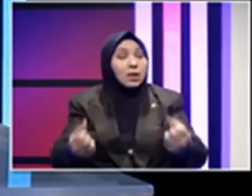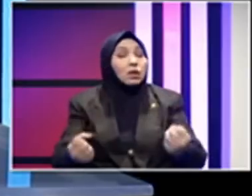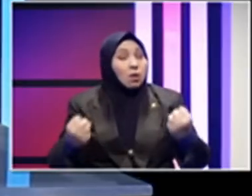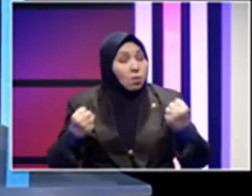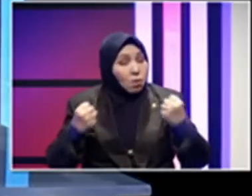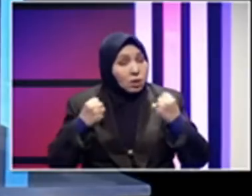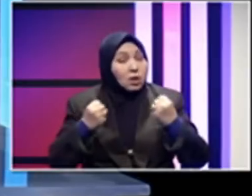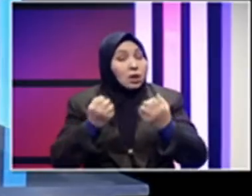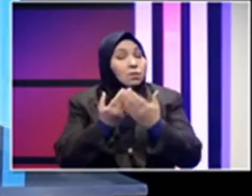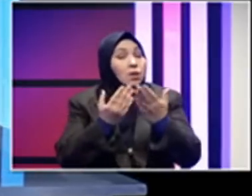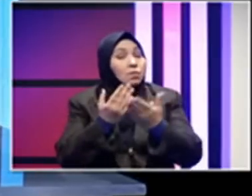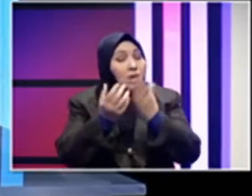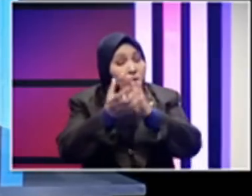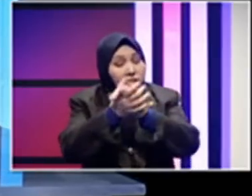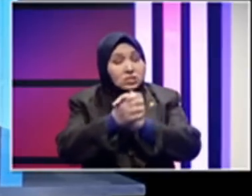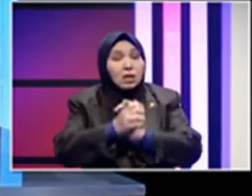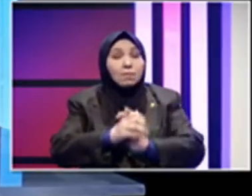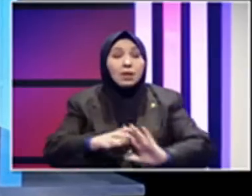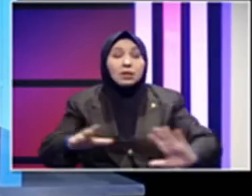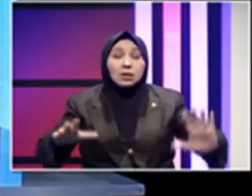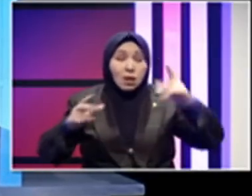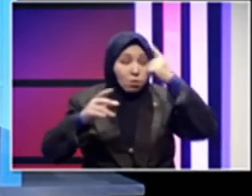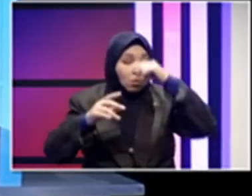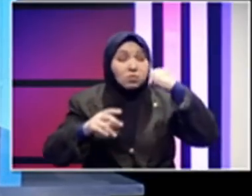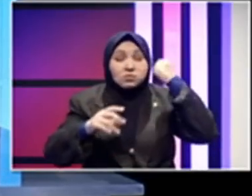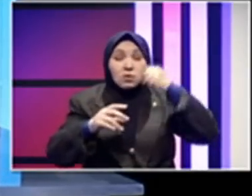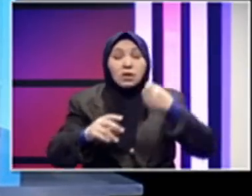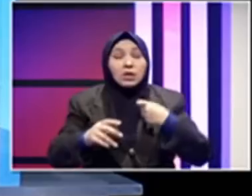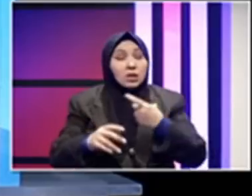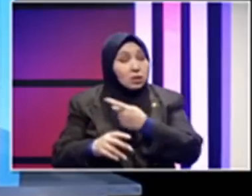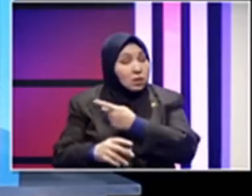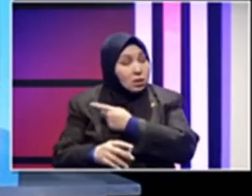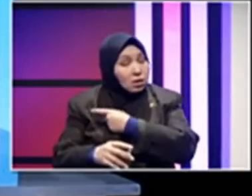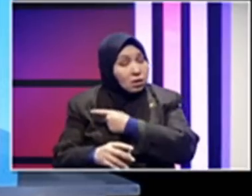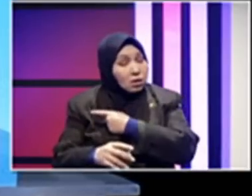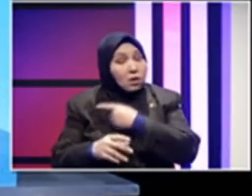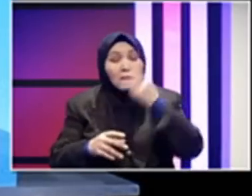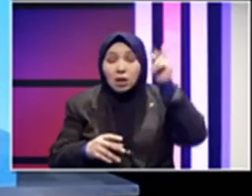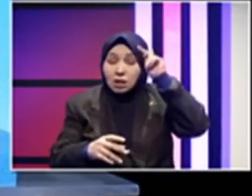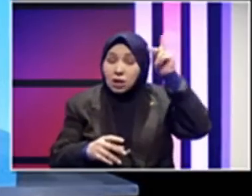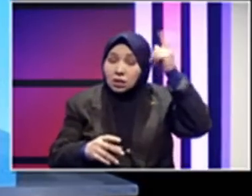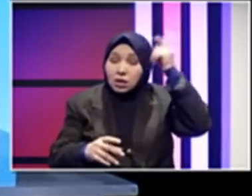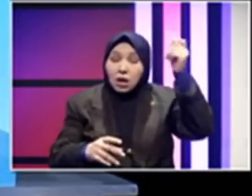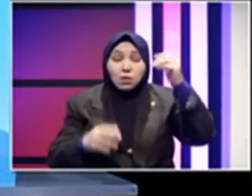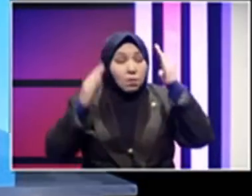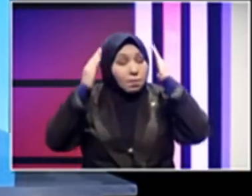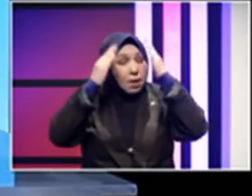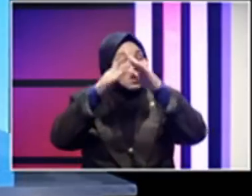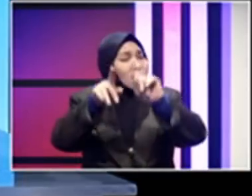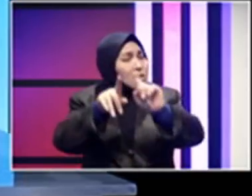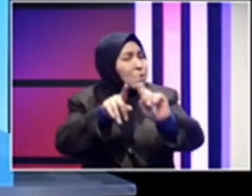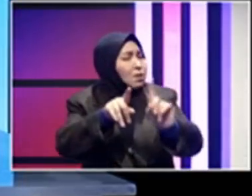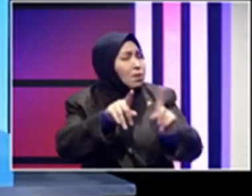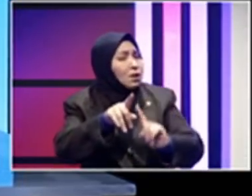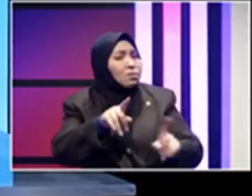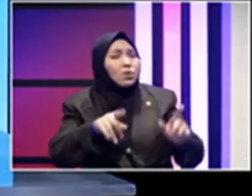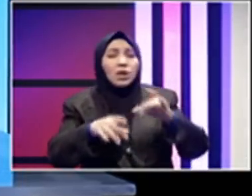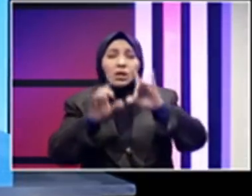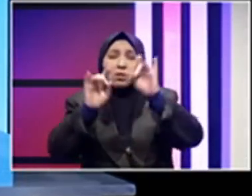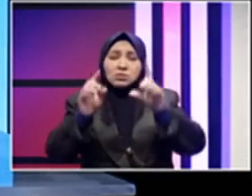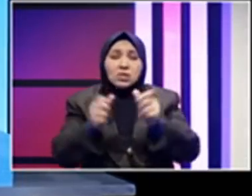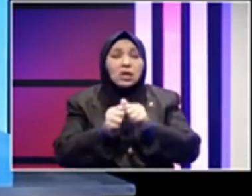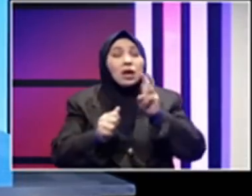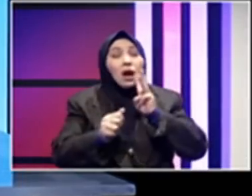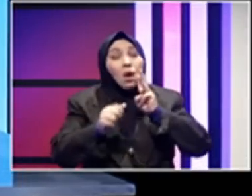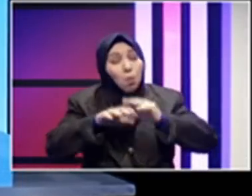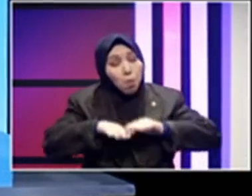juga kemudahan, keselamatan buat saudara-saudara kita di Kelantan, Terengganu, Pahang antaranya, dan di mana-mana juga yang diuji dengan banjir